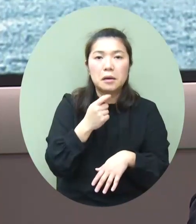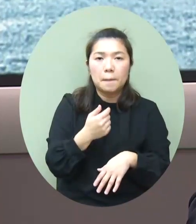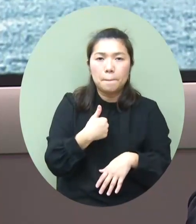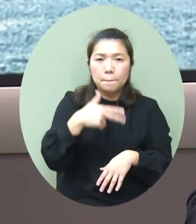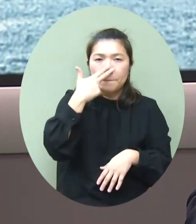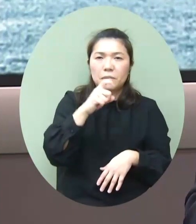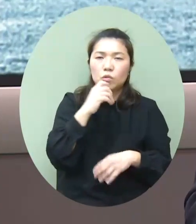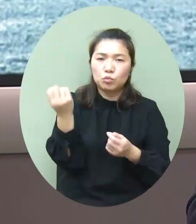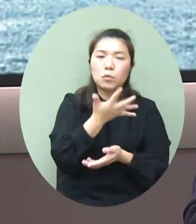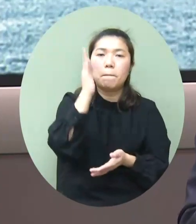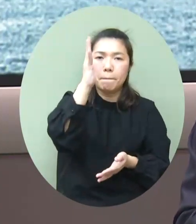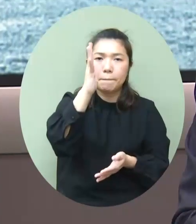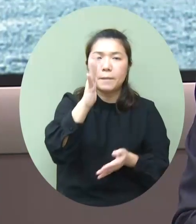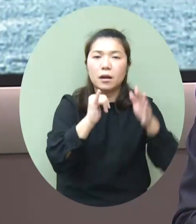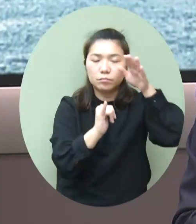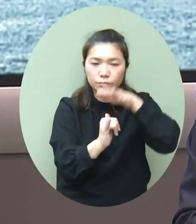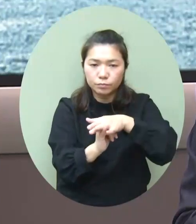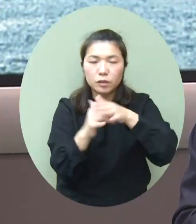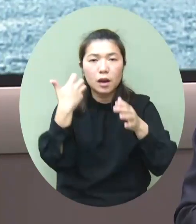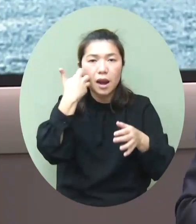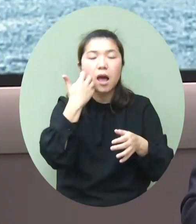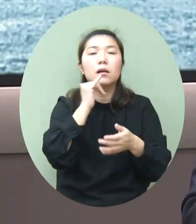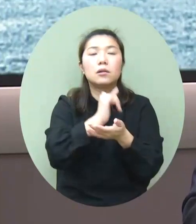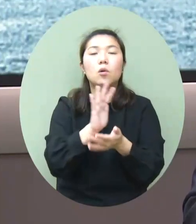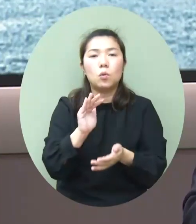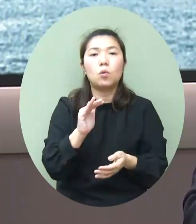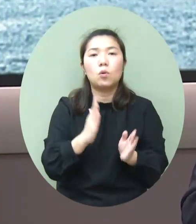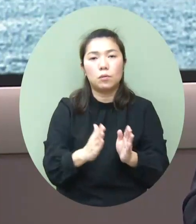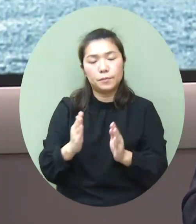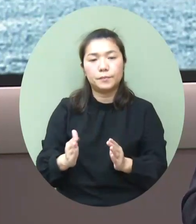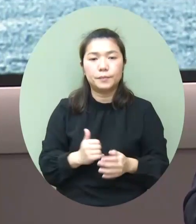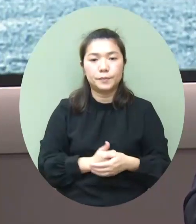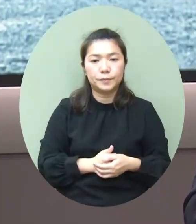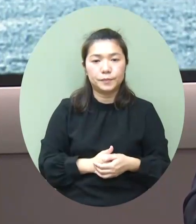500多个位置存放尸体。